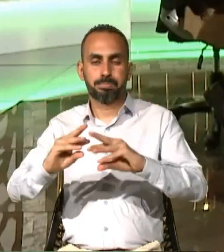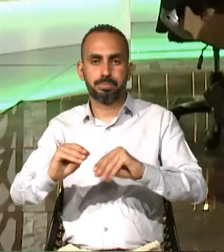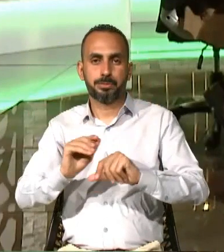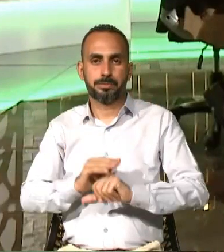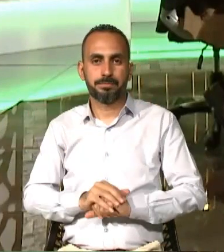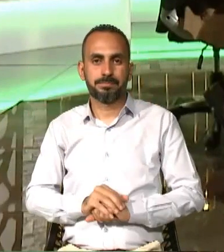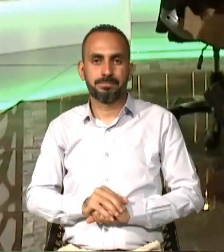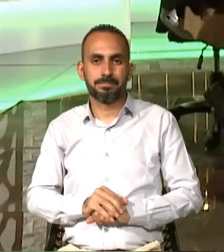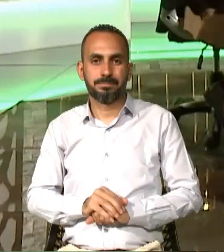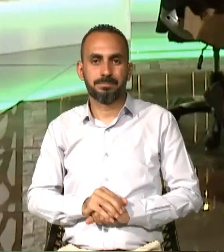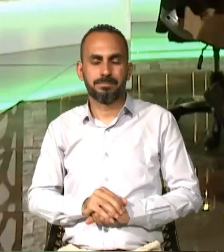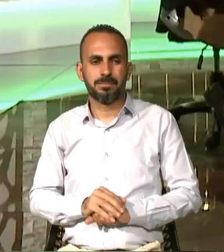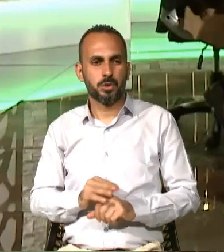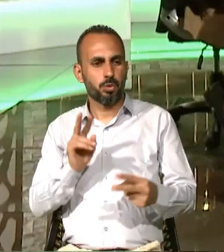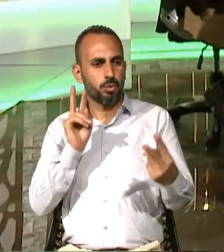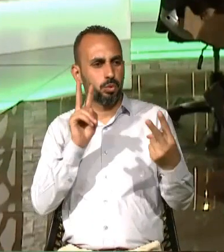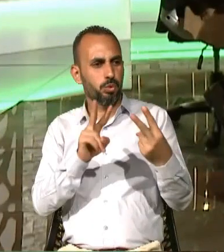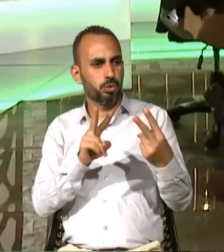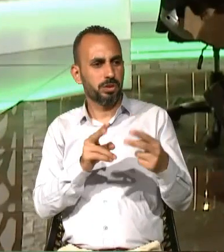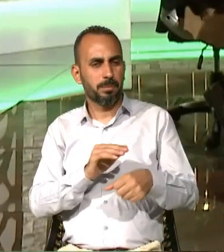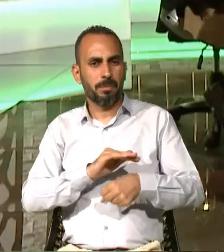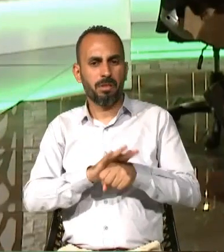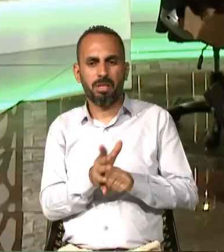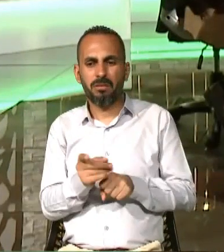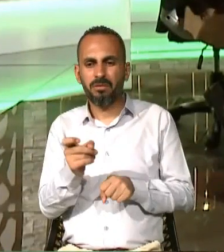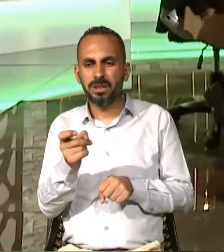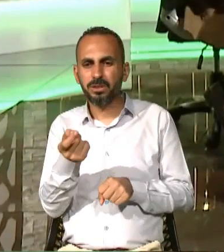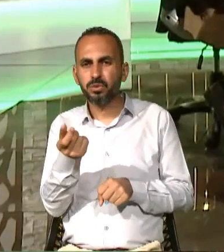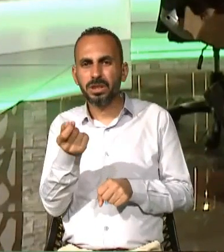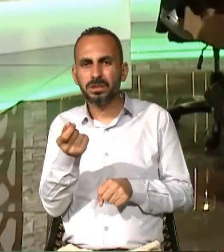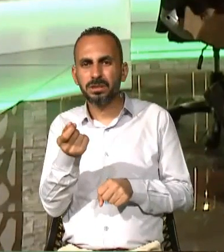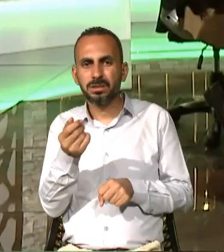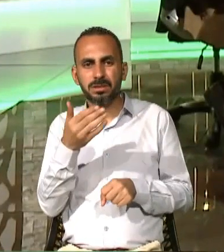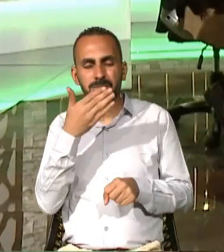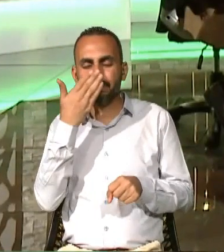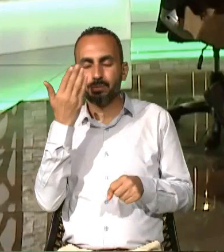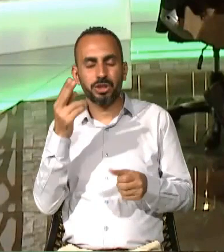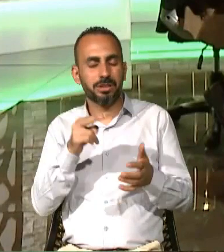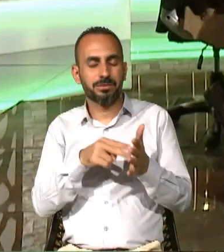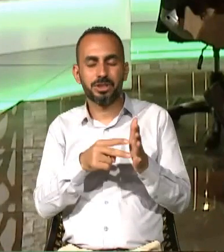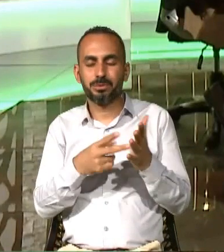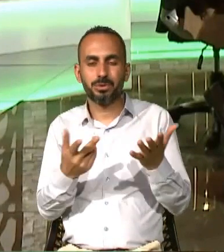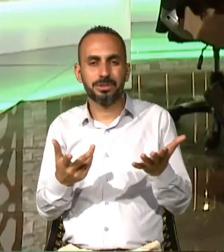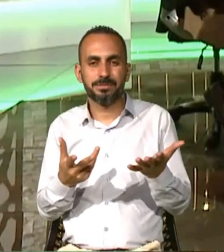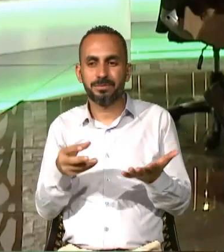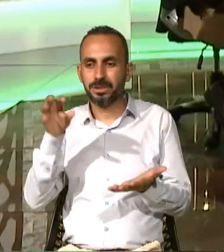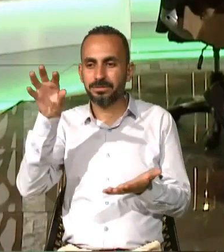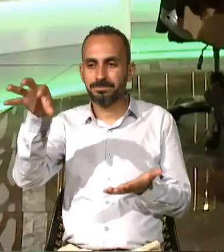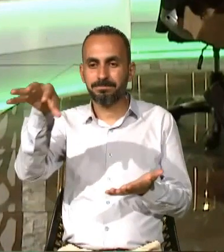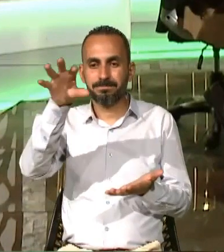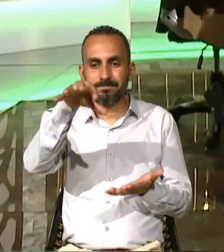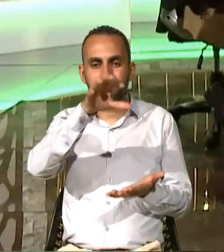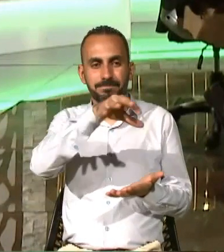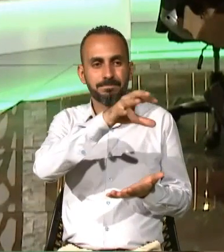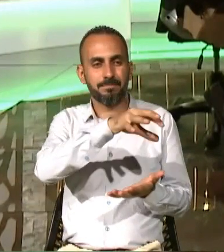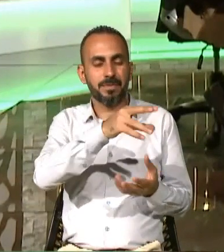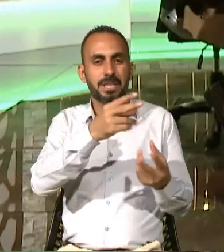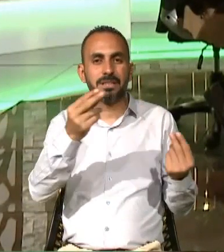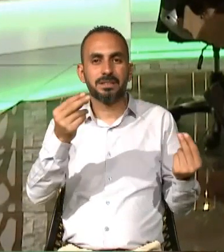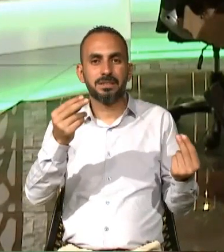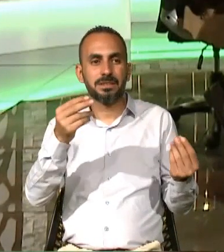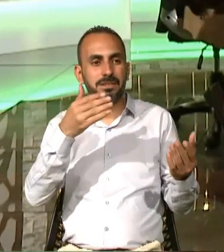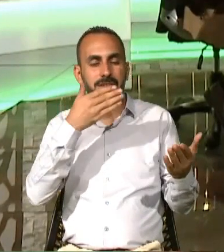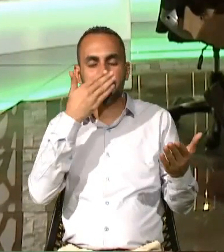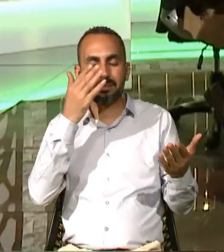له قدام فيروس صغير مش عارفه تعمل حاجه. أي. ودي من اكثر الرسائل اللي وصلت. شايف ان الناس نفسها يمكن عندنا في